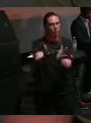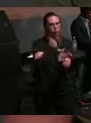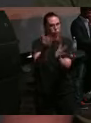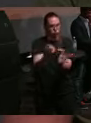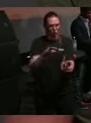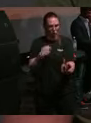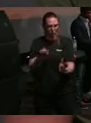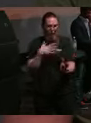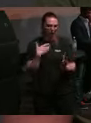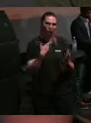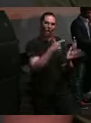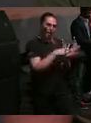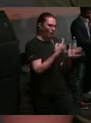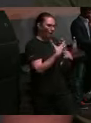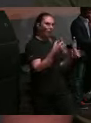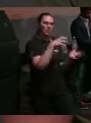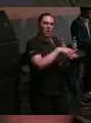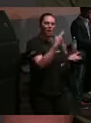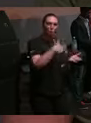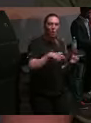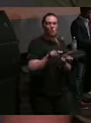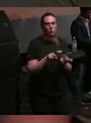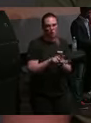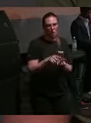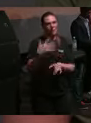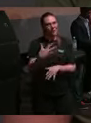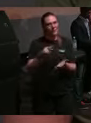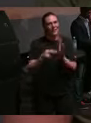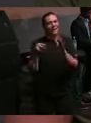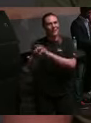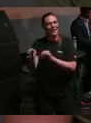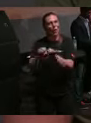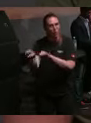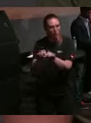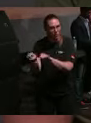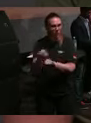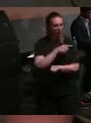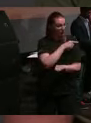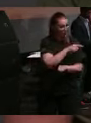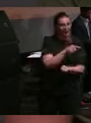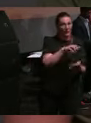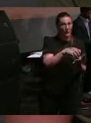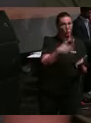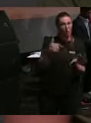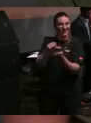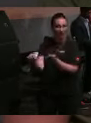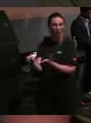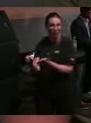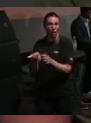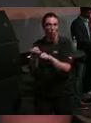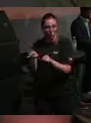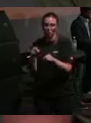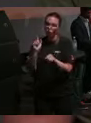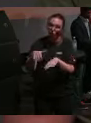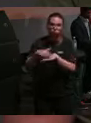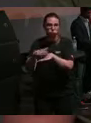tid, som da blant annet stilte med 5 stillinger inn rett I kommuneadministrasjon, ansatt I kommunen, de betalte for de stillingen, for å drive planarbeid, legge til